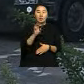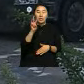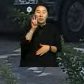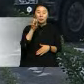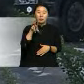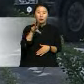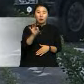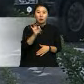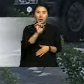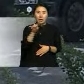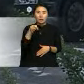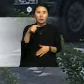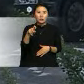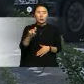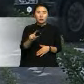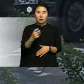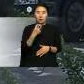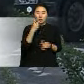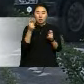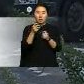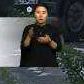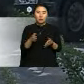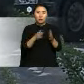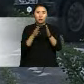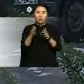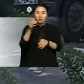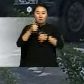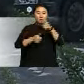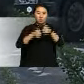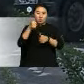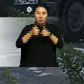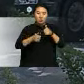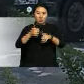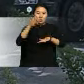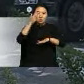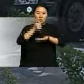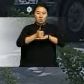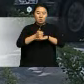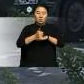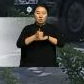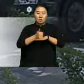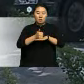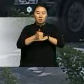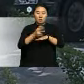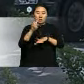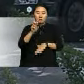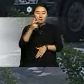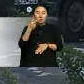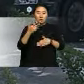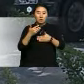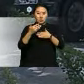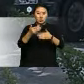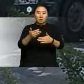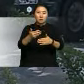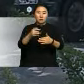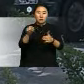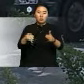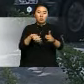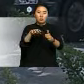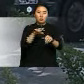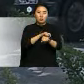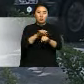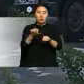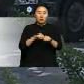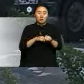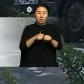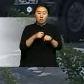양평군의 아스콘 업체와 경기도가 진행 중인 소송의 마지막 변론이 지난달 27일 진행됐습니다. 그런데 여기서 특정